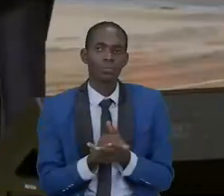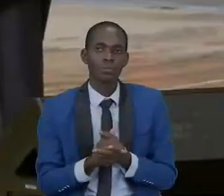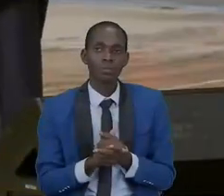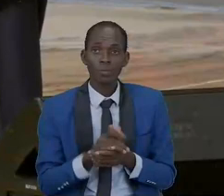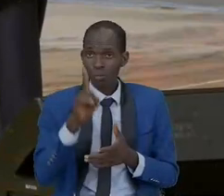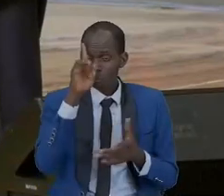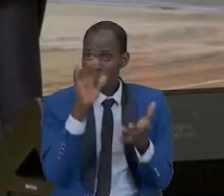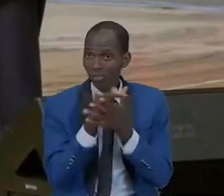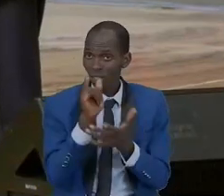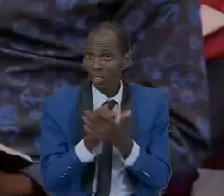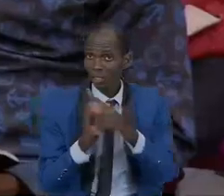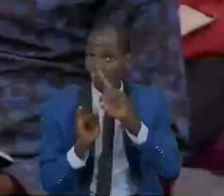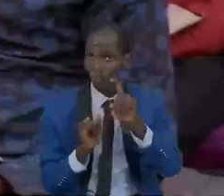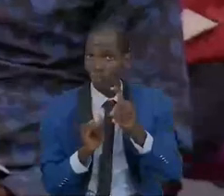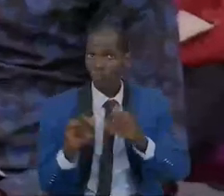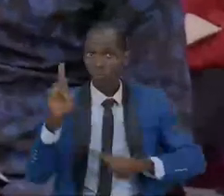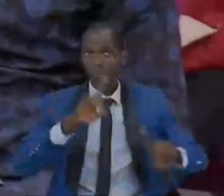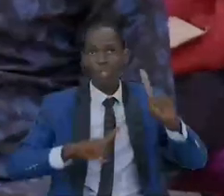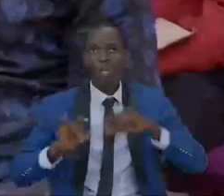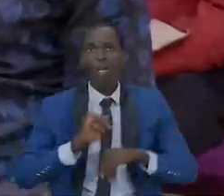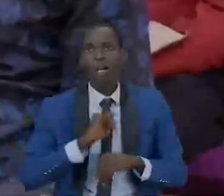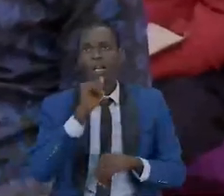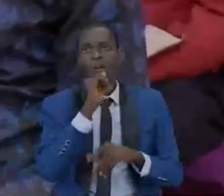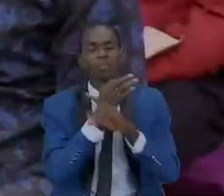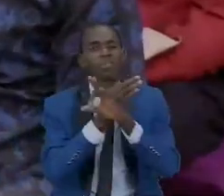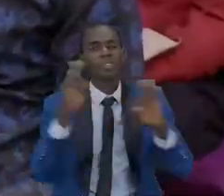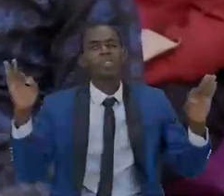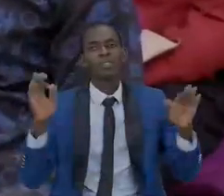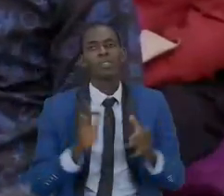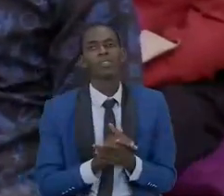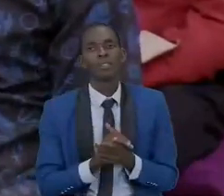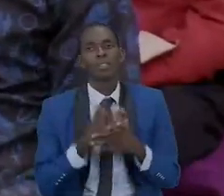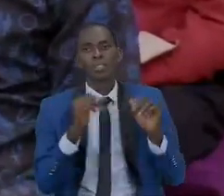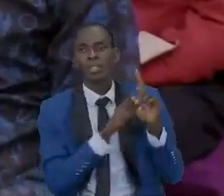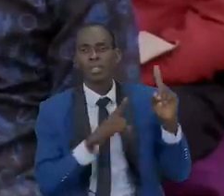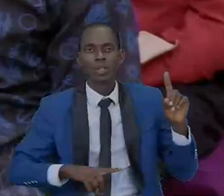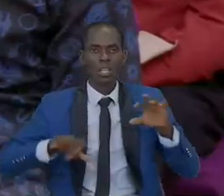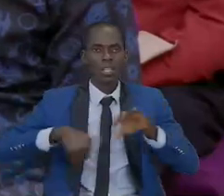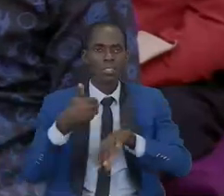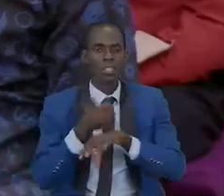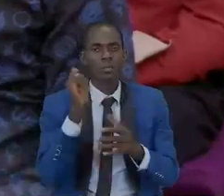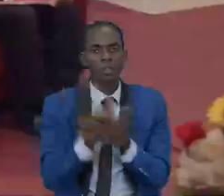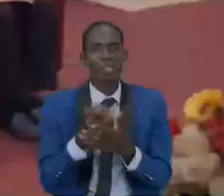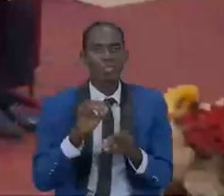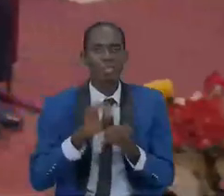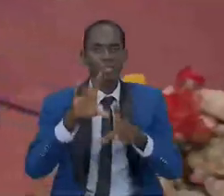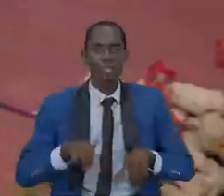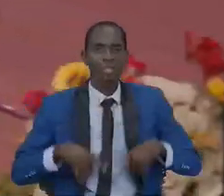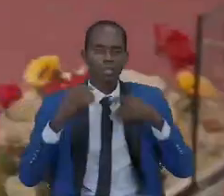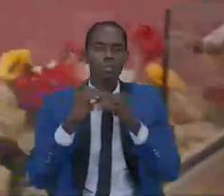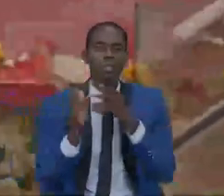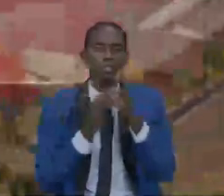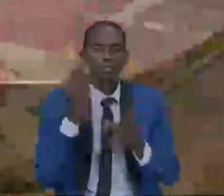que vous le croyez je suis libre le Seigneur le confirmera dans votre vie au nom de Jésus